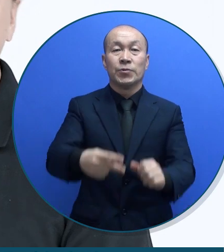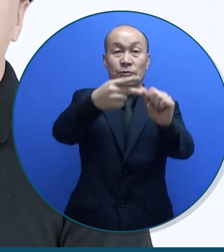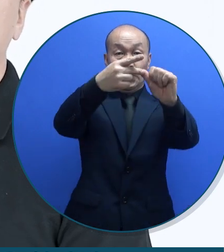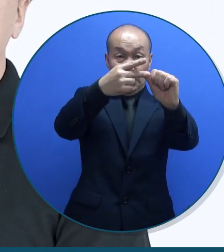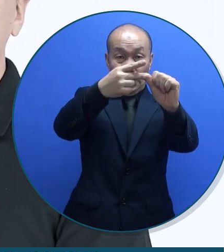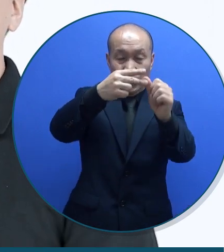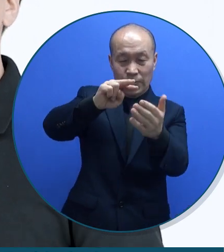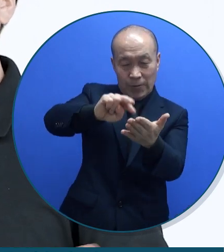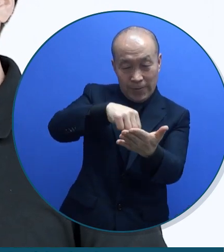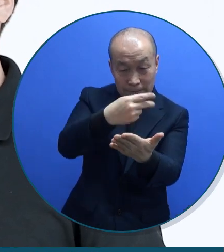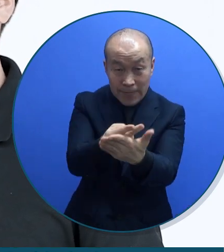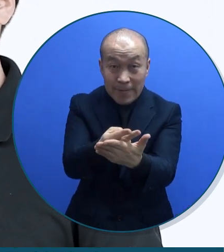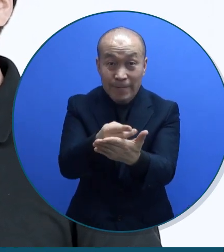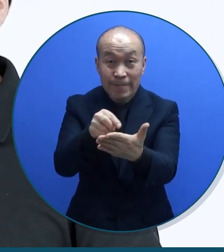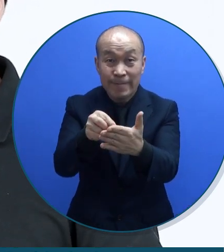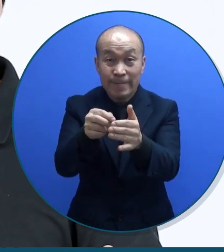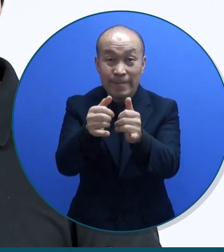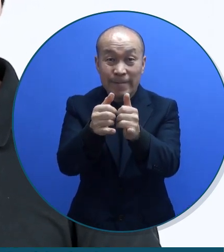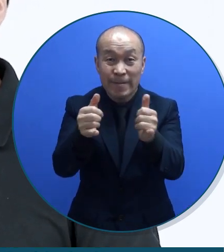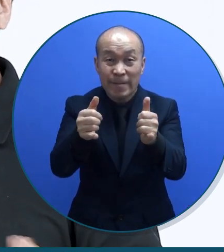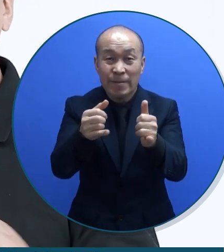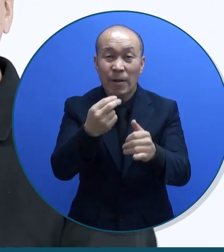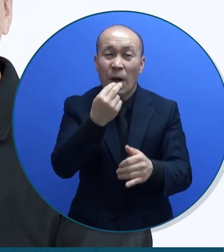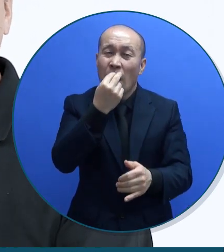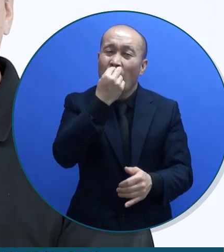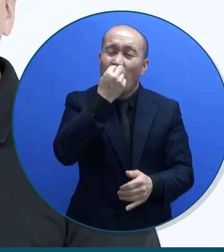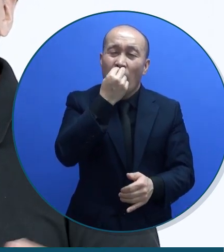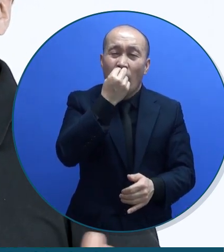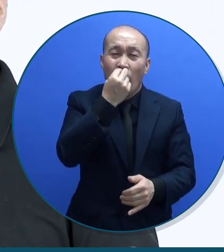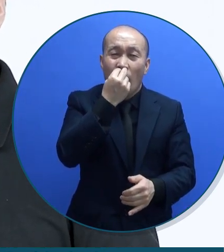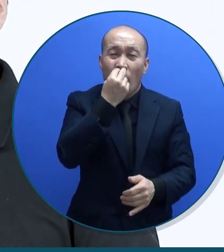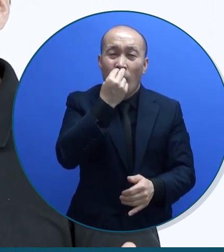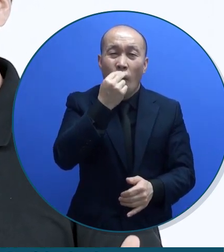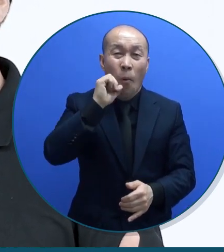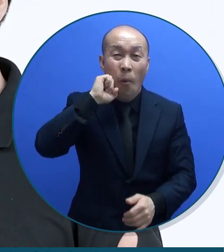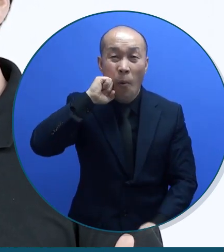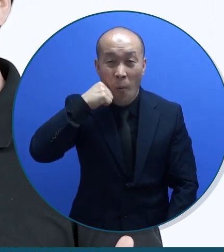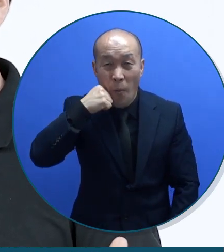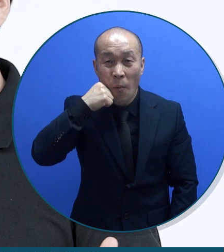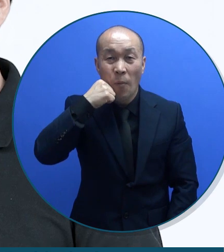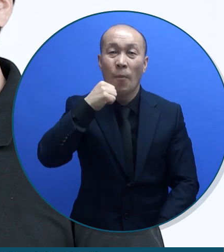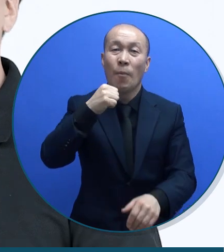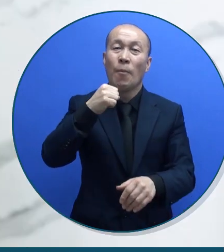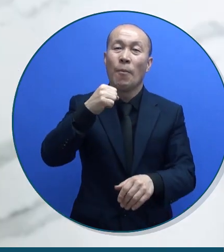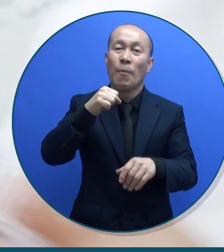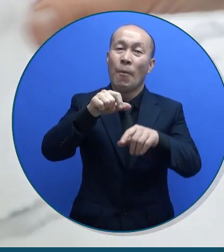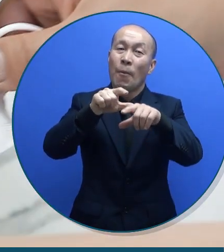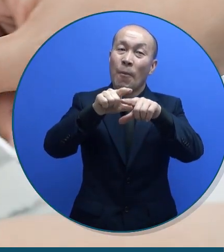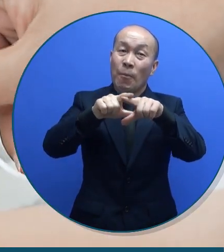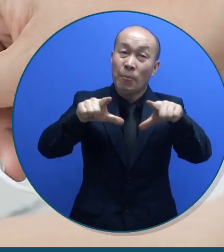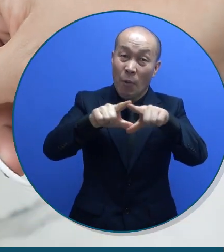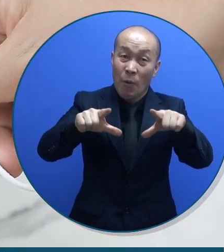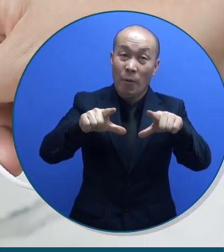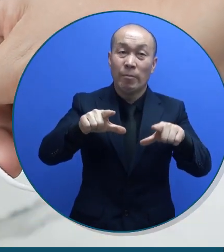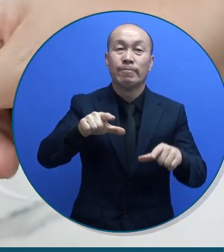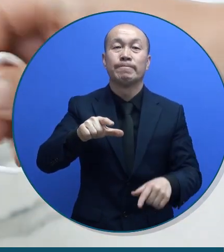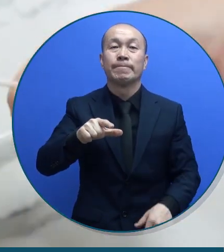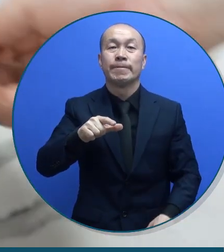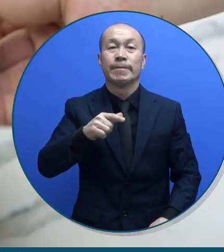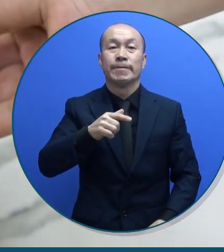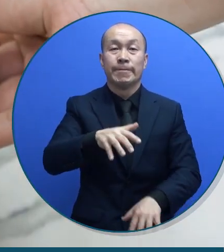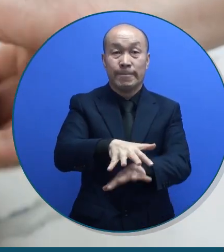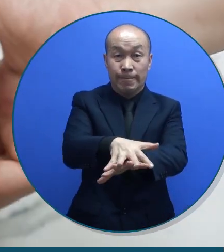두 번째로 쓰러진 사람의 호흡이 없거나 비정상적인 호흡을 한다면 가슴 압박을 하기